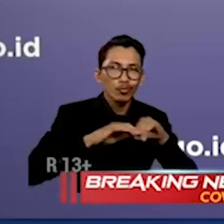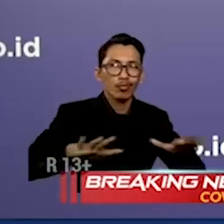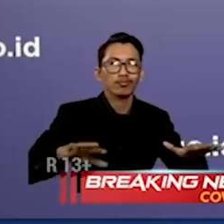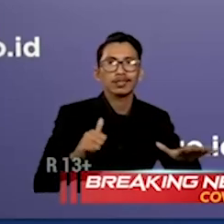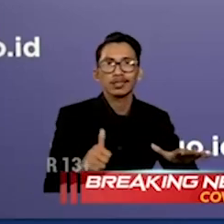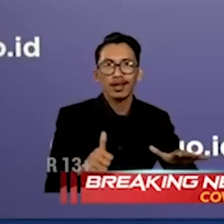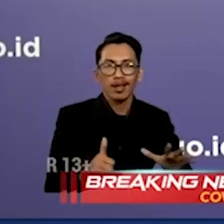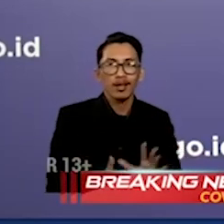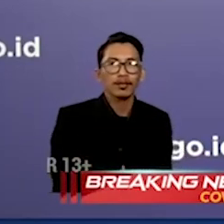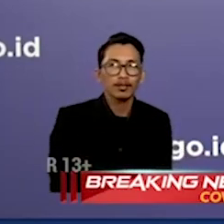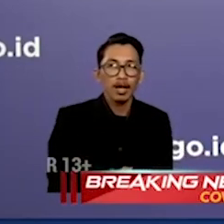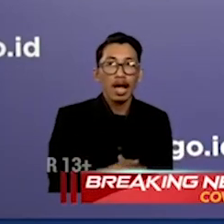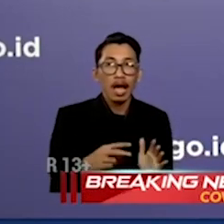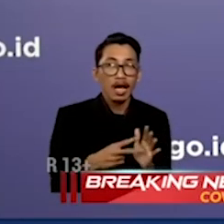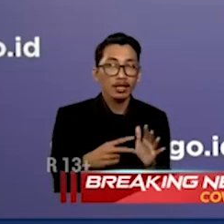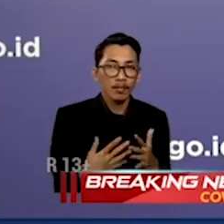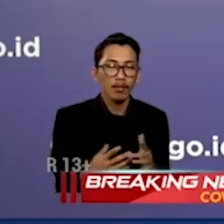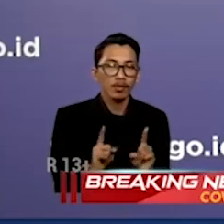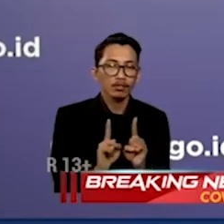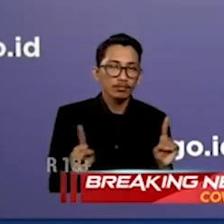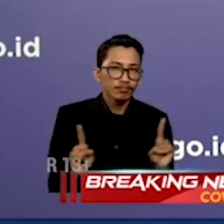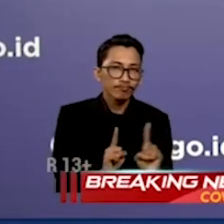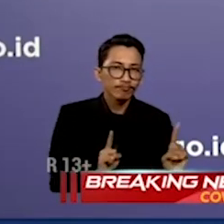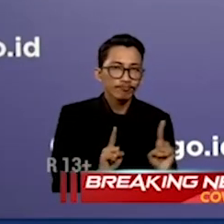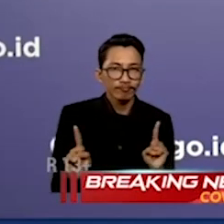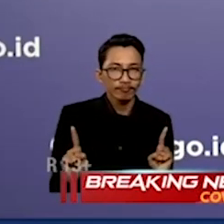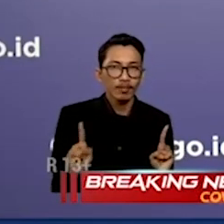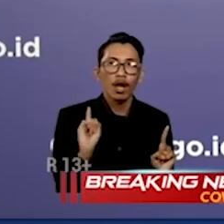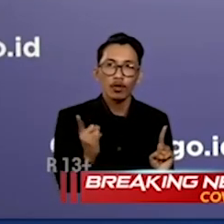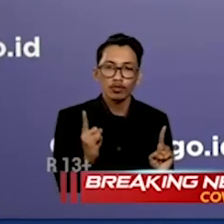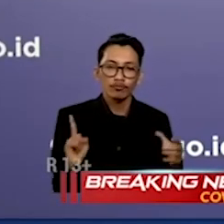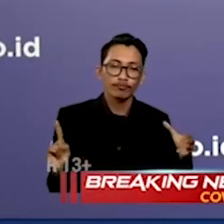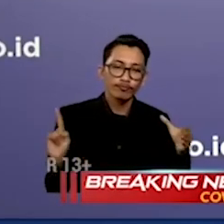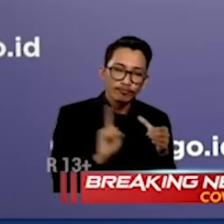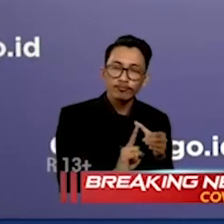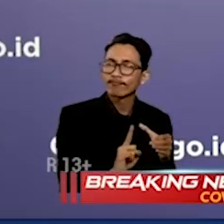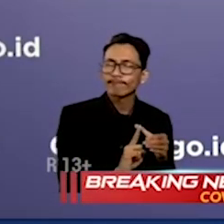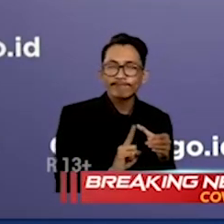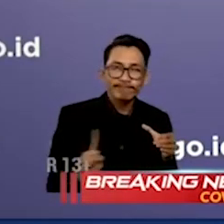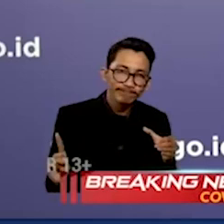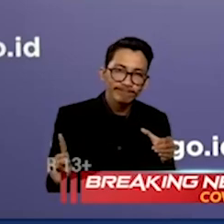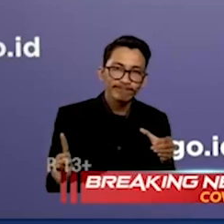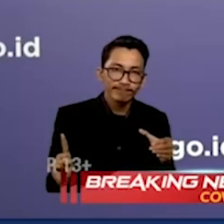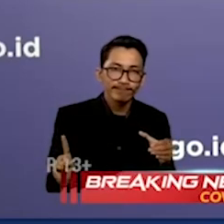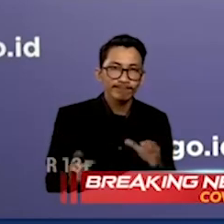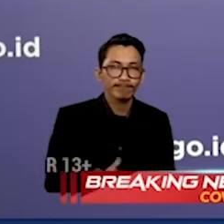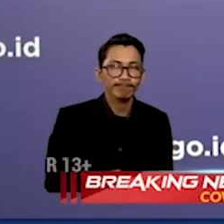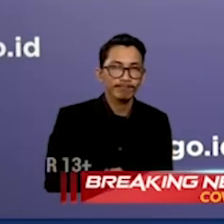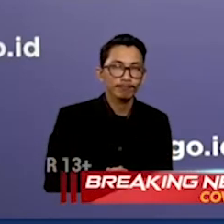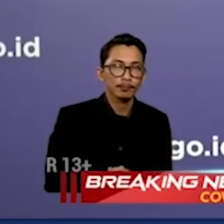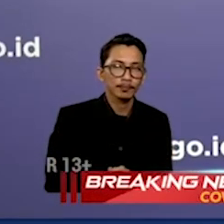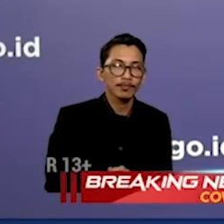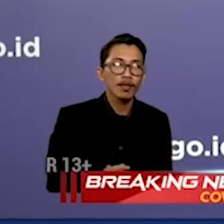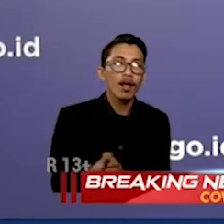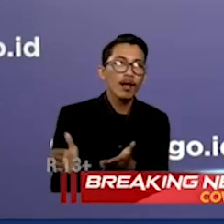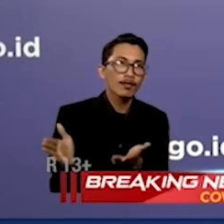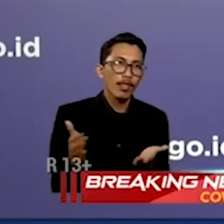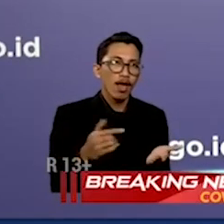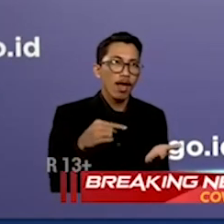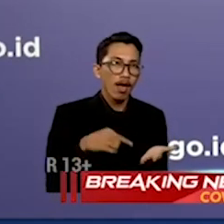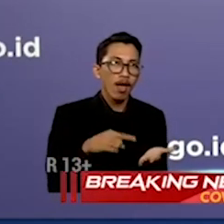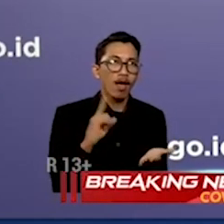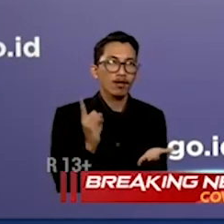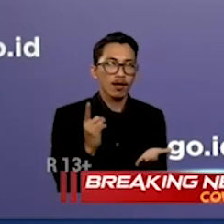jarak dan menghindari kerumunan sesuatu yang penting dan dari beberapa data yang kita dapatkan